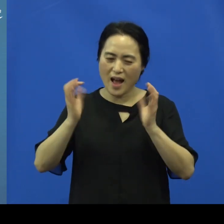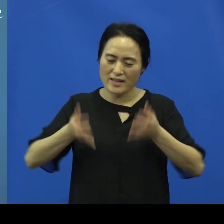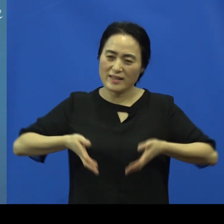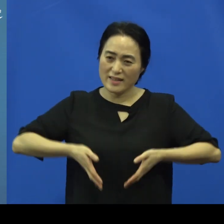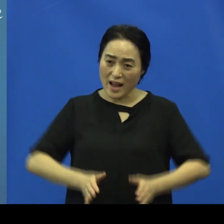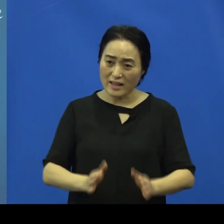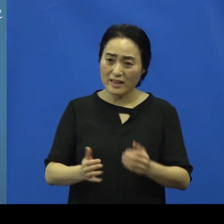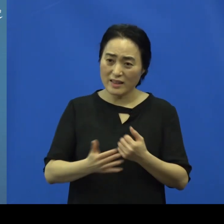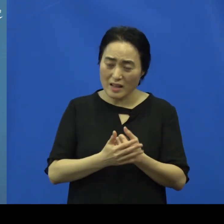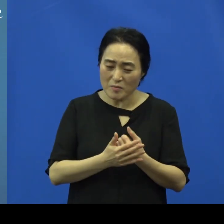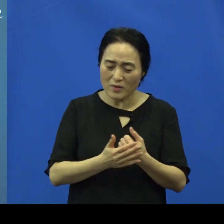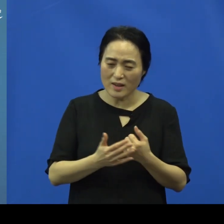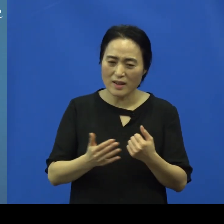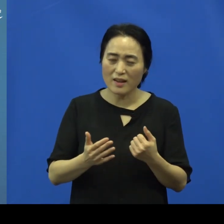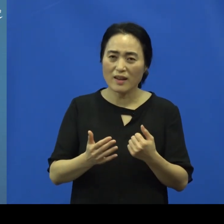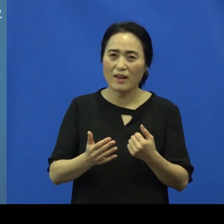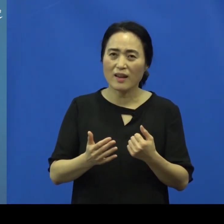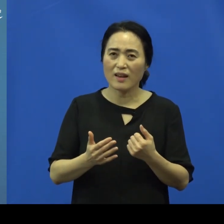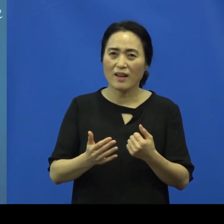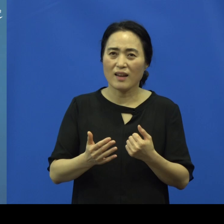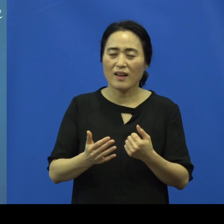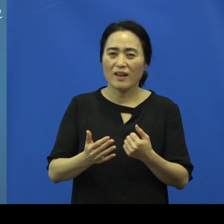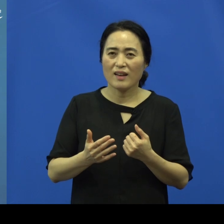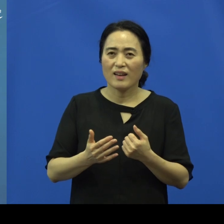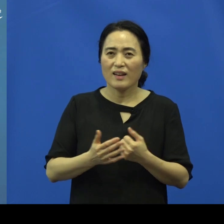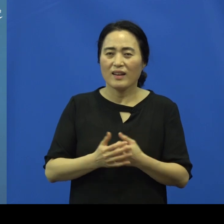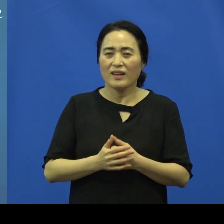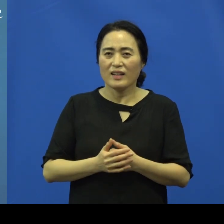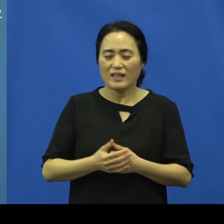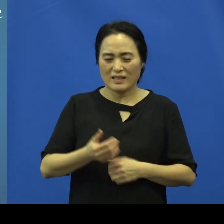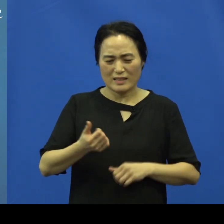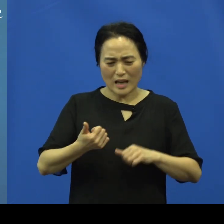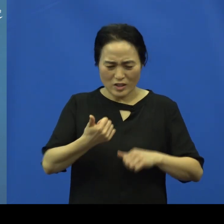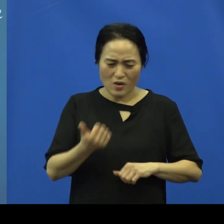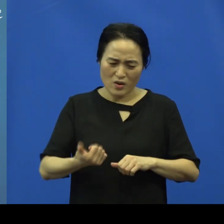자녀가 죽는 순간 여인의 자궁은 뒤흔들 견딜 수가 없는,